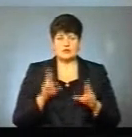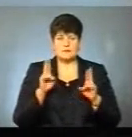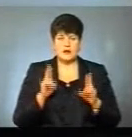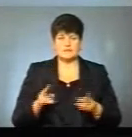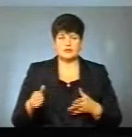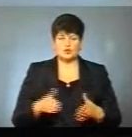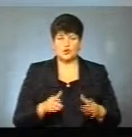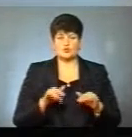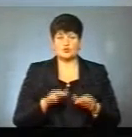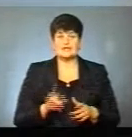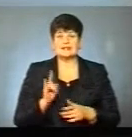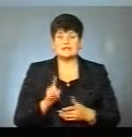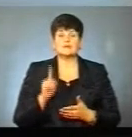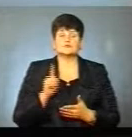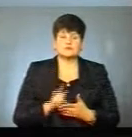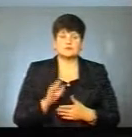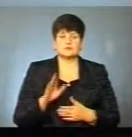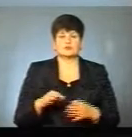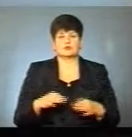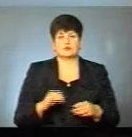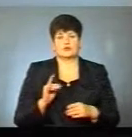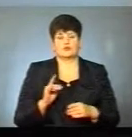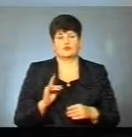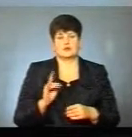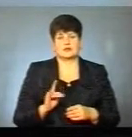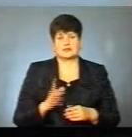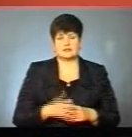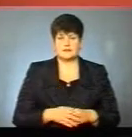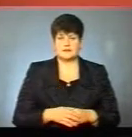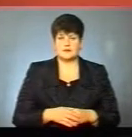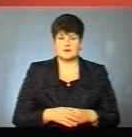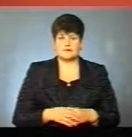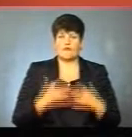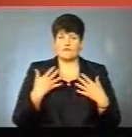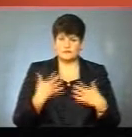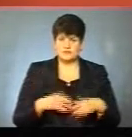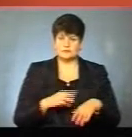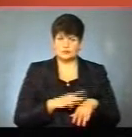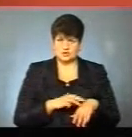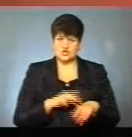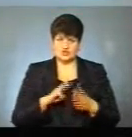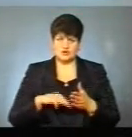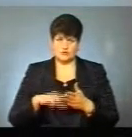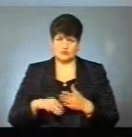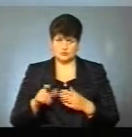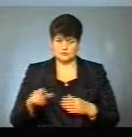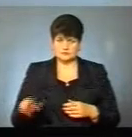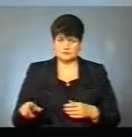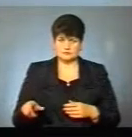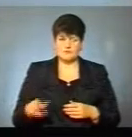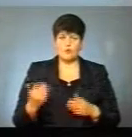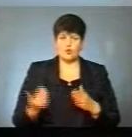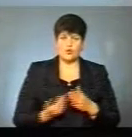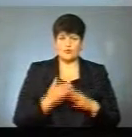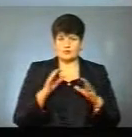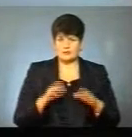що дитина зобов'язана бути в автомобільному кріслі. Чи патрульні вже штрафують тернополян і жителів області? По новому